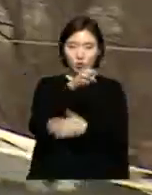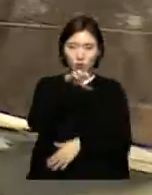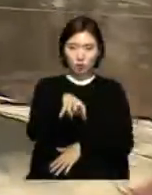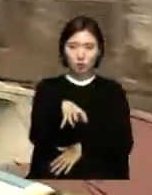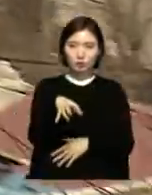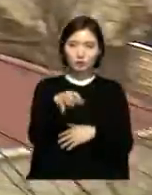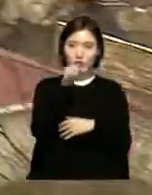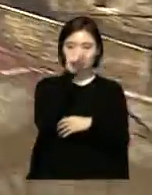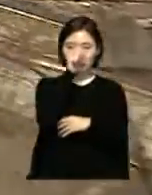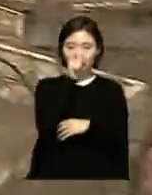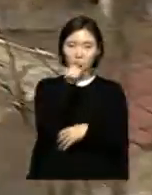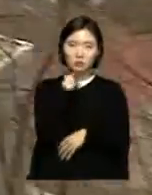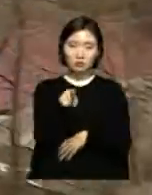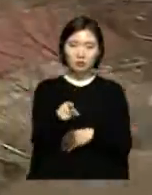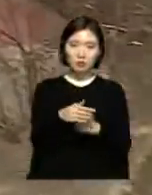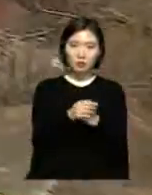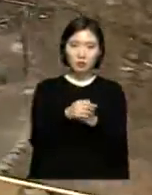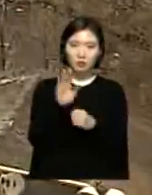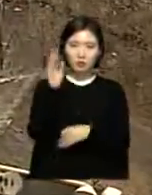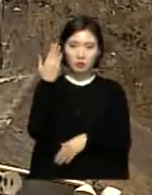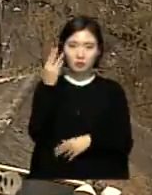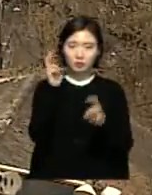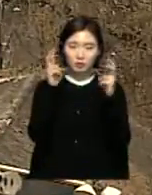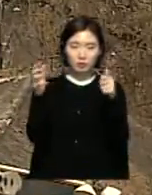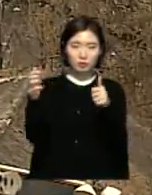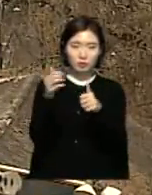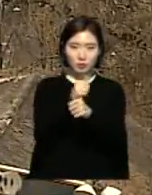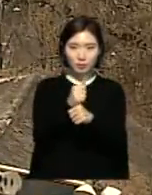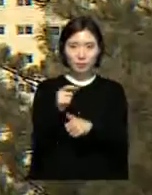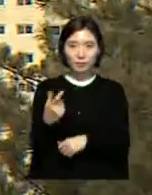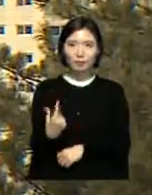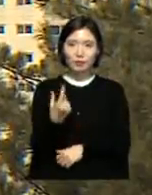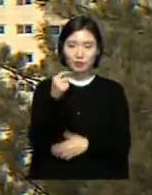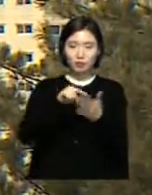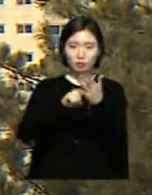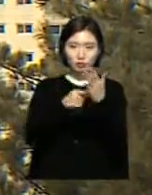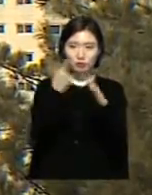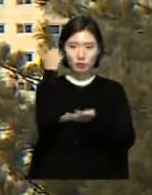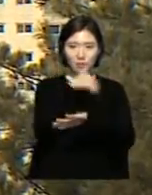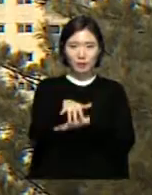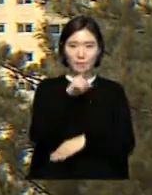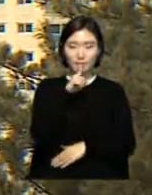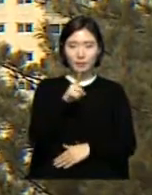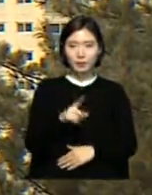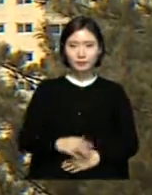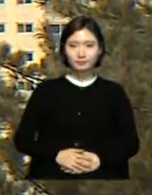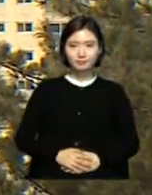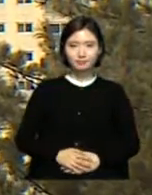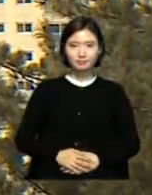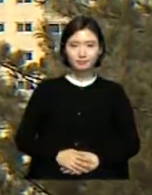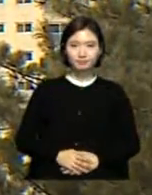점을 내세워 첨 단기기억 유치에 속도를 낸다는 계획입니다 딜라이트 서울 경기 케이블 tv 김동운 입니다